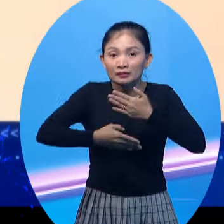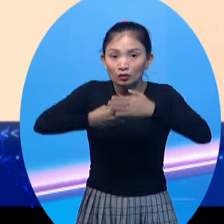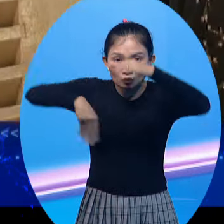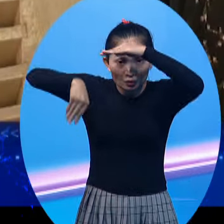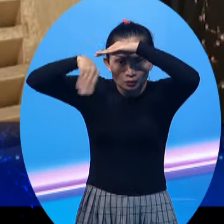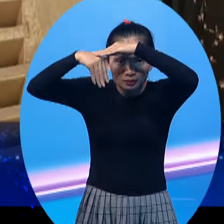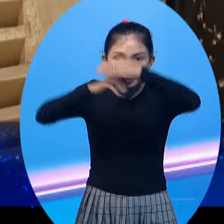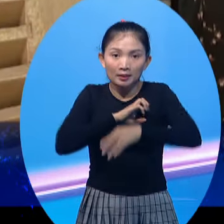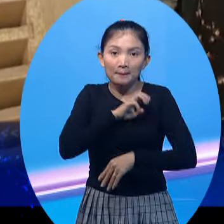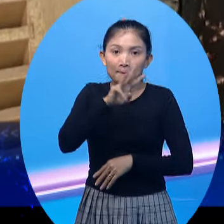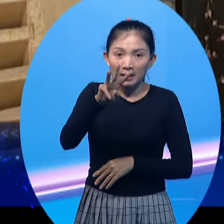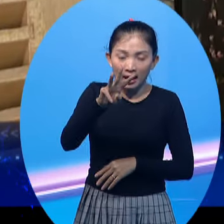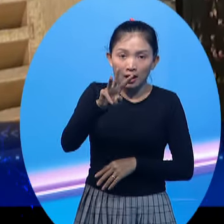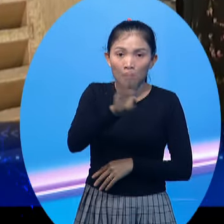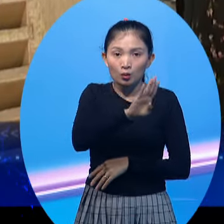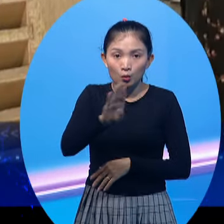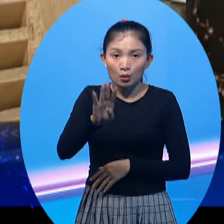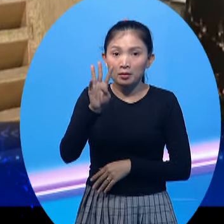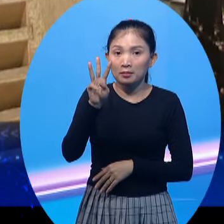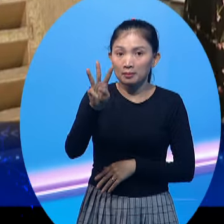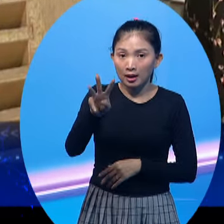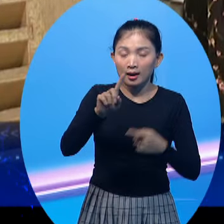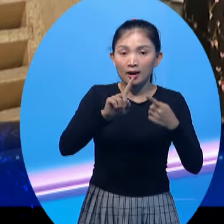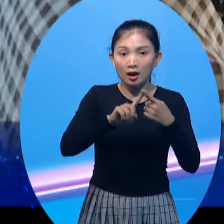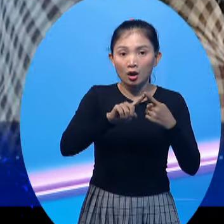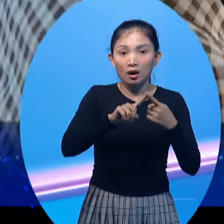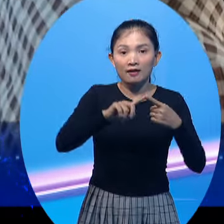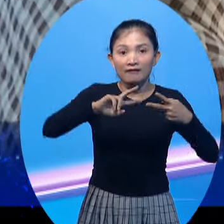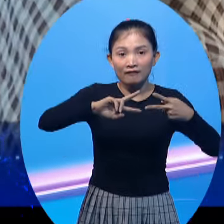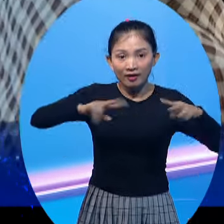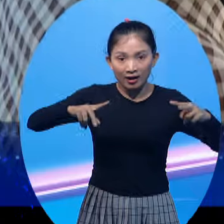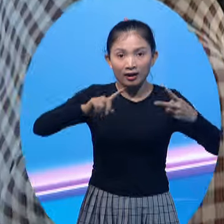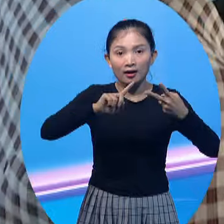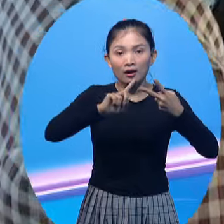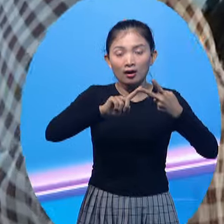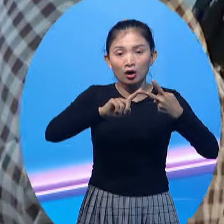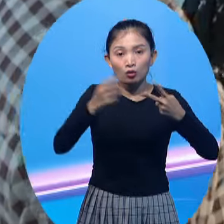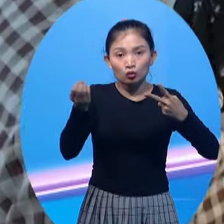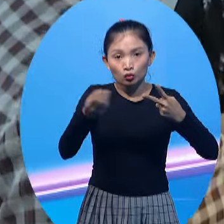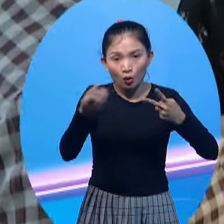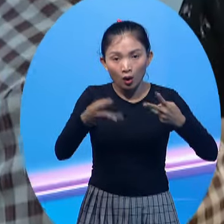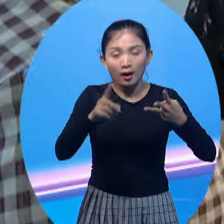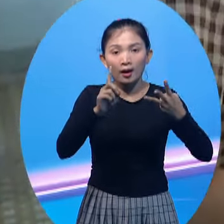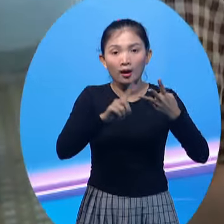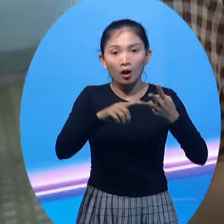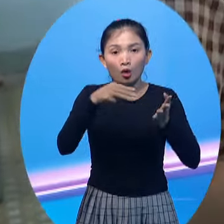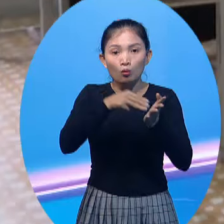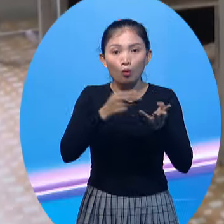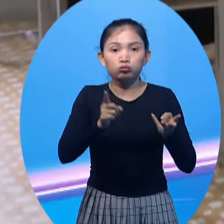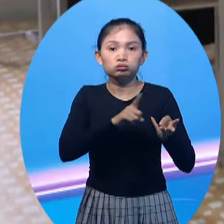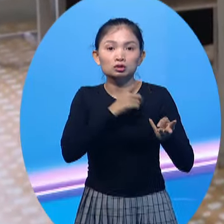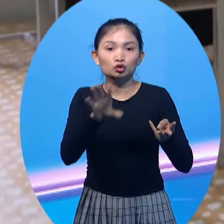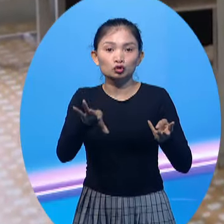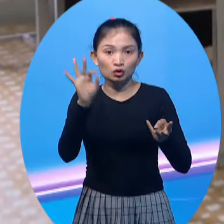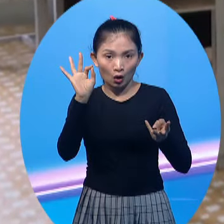Phổ thông sẽ tổ chức thìi ba buổi thi một buổi thi môn Ngữ văn một buổi thi môn Toán và một buổi thi bài thi tự chọn gồm hai môn thi trong số